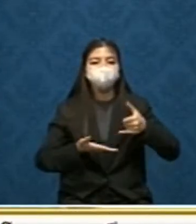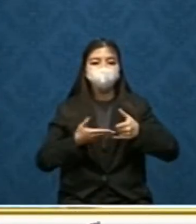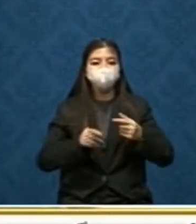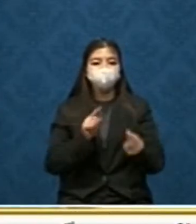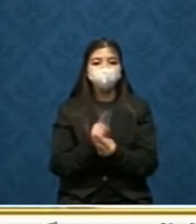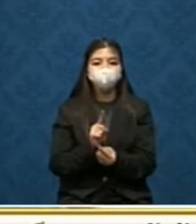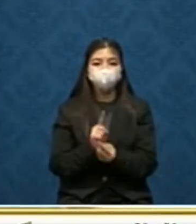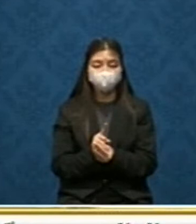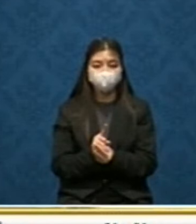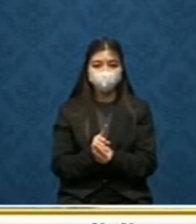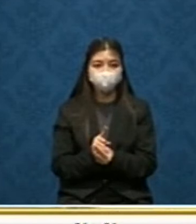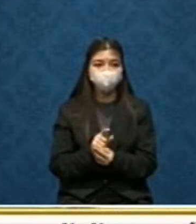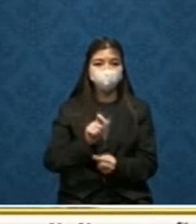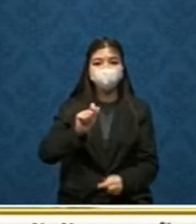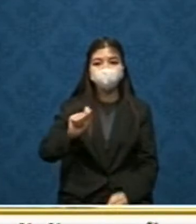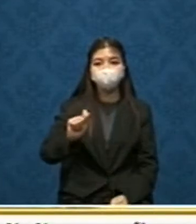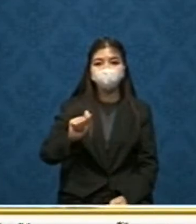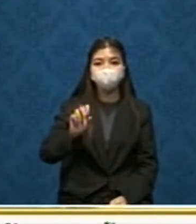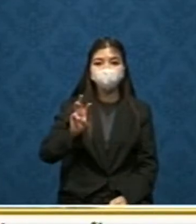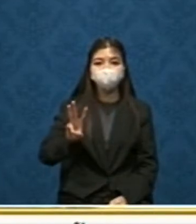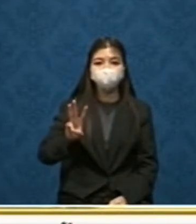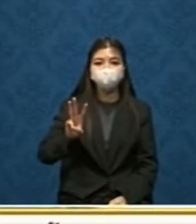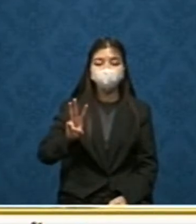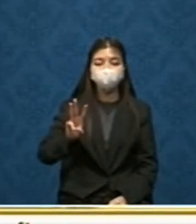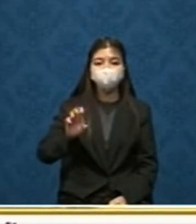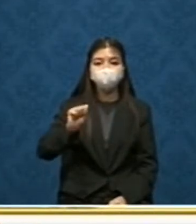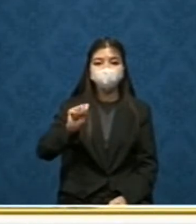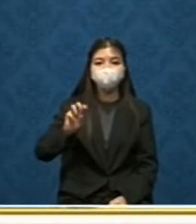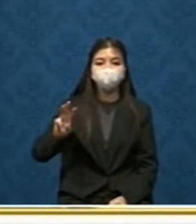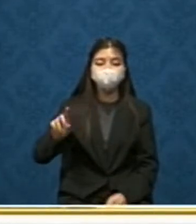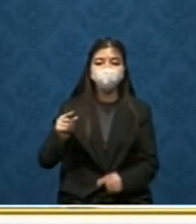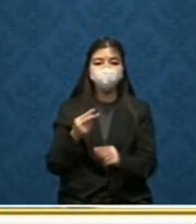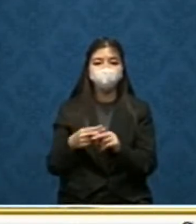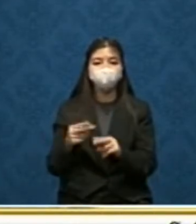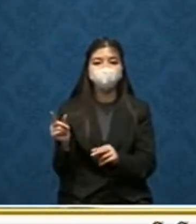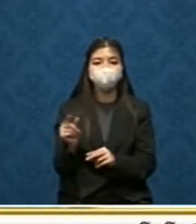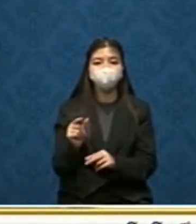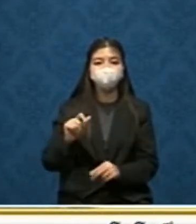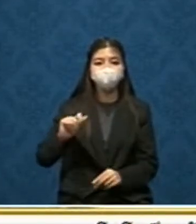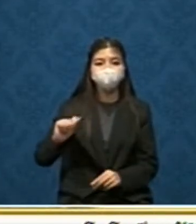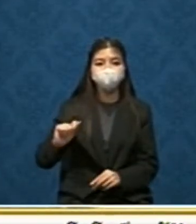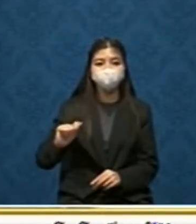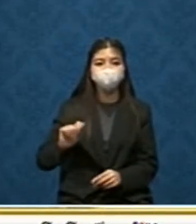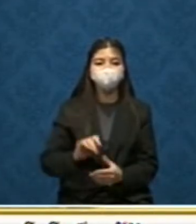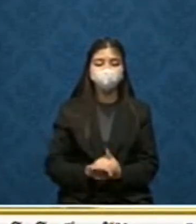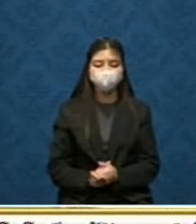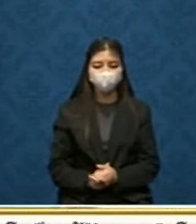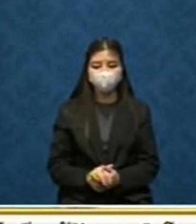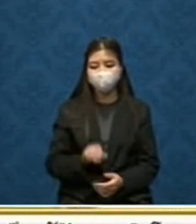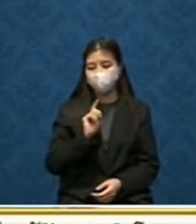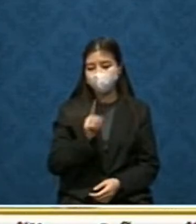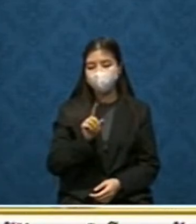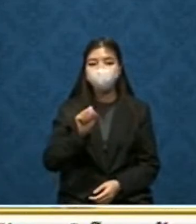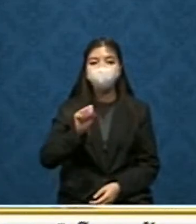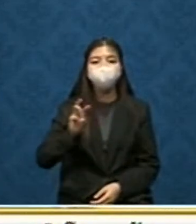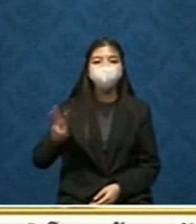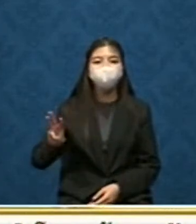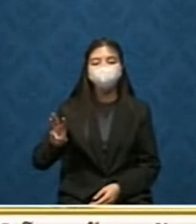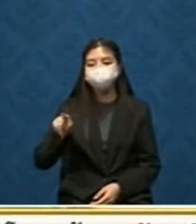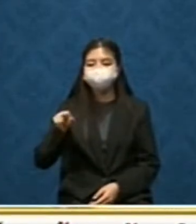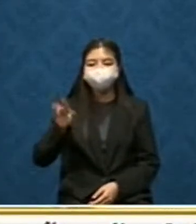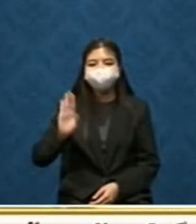ี้ข้